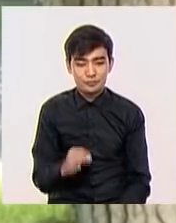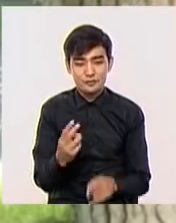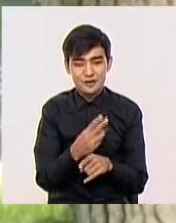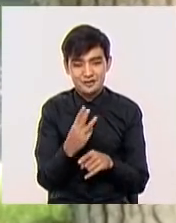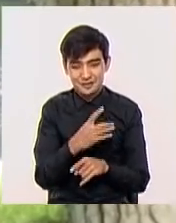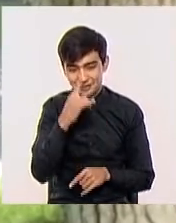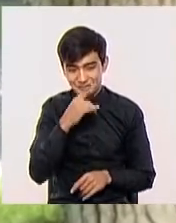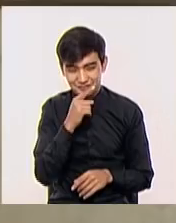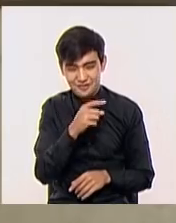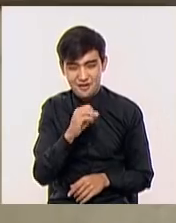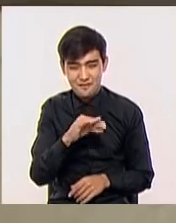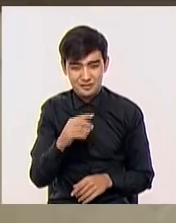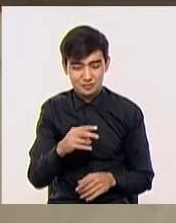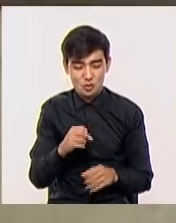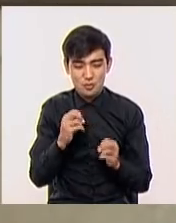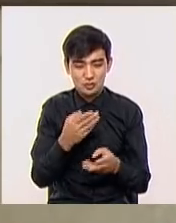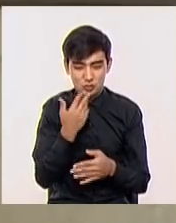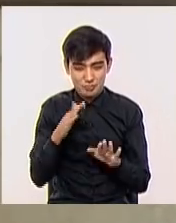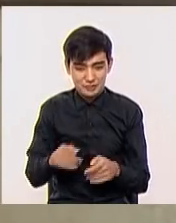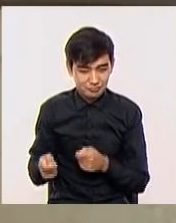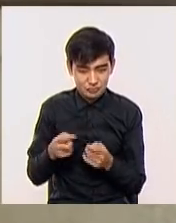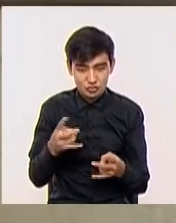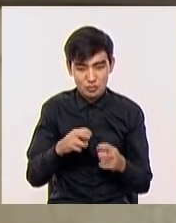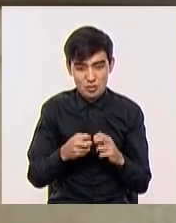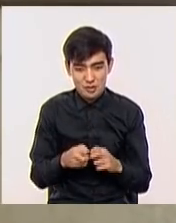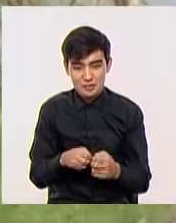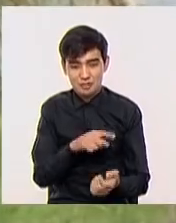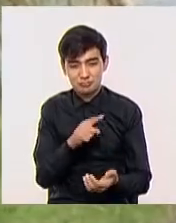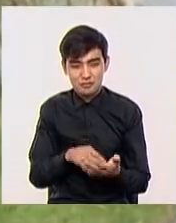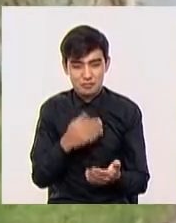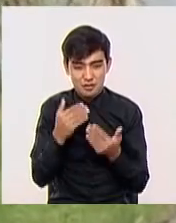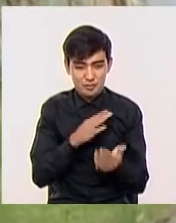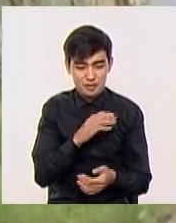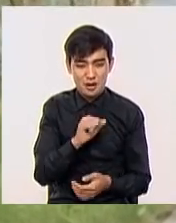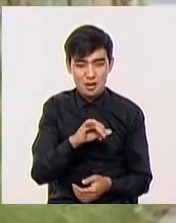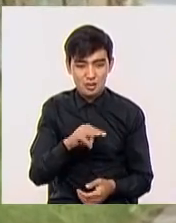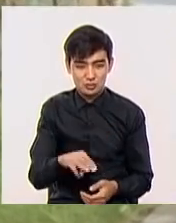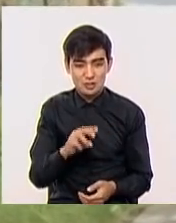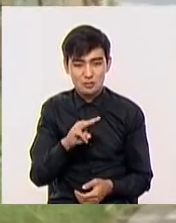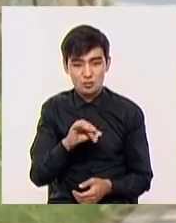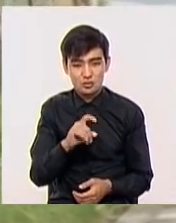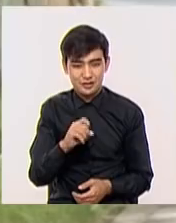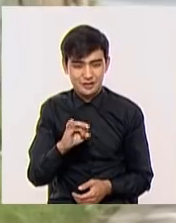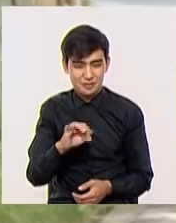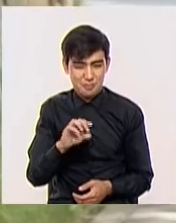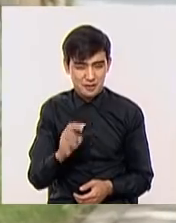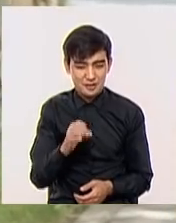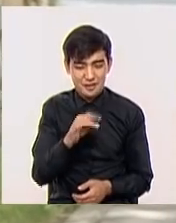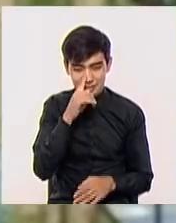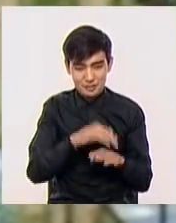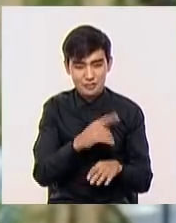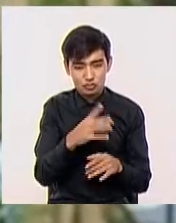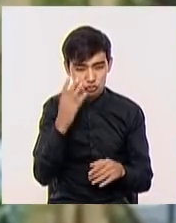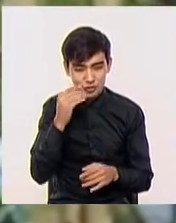ауған қазақтарын қауіпсіз жерге көшіру қажеттілігін айтып, мәселе көтеріп жүрген қоған белсендісі Ауыт Мұқибек болса, үкімет ондағы қазақтардың